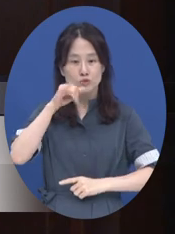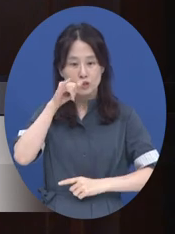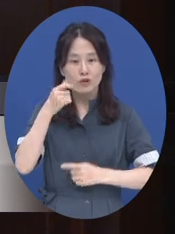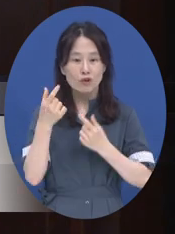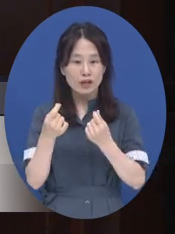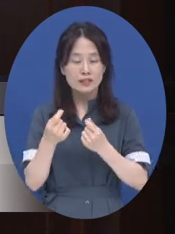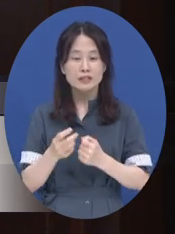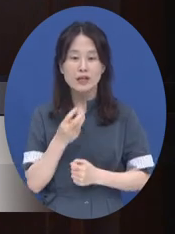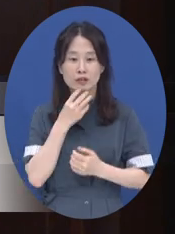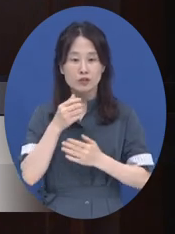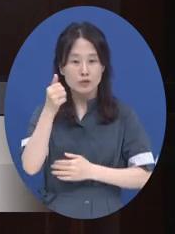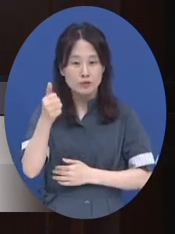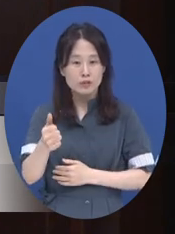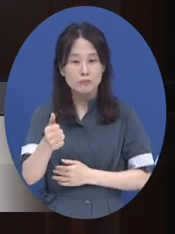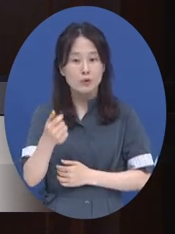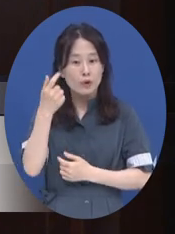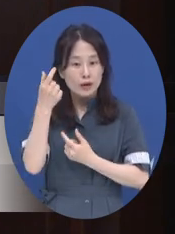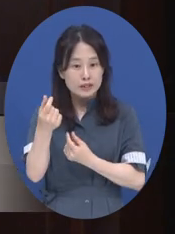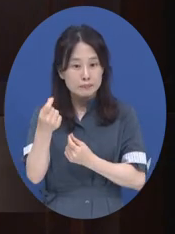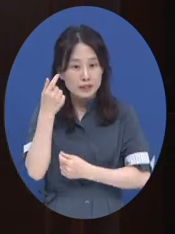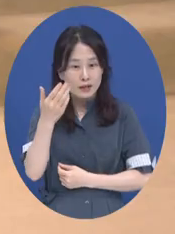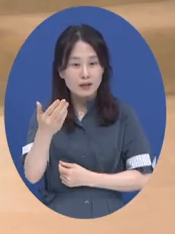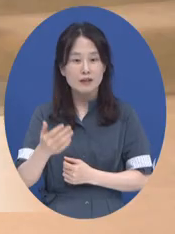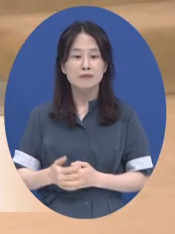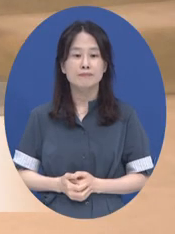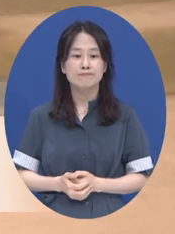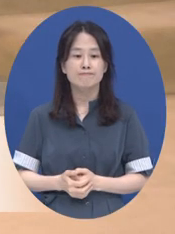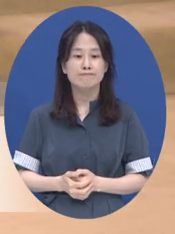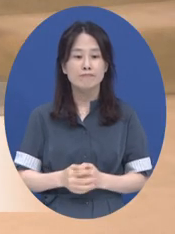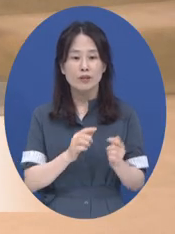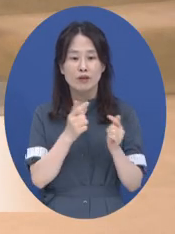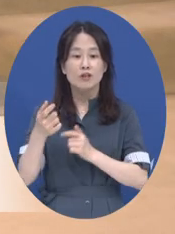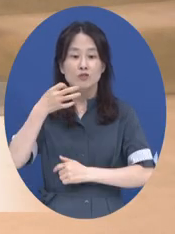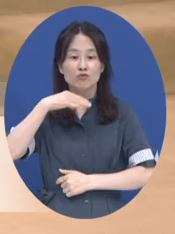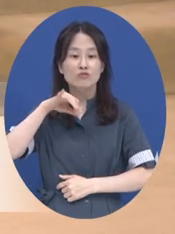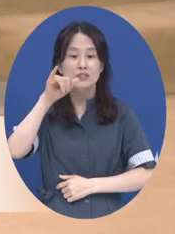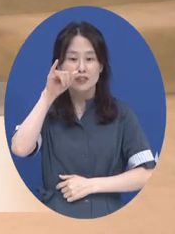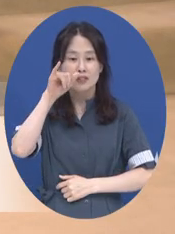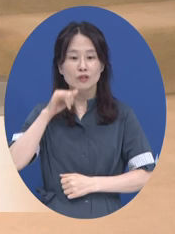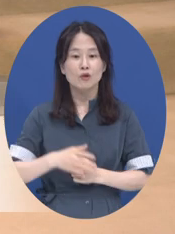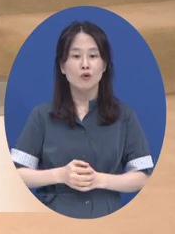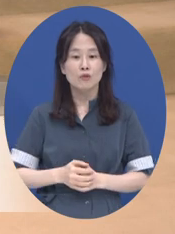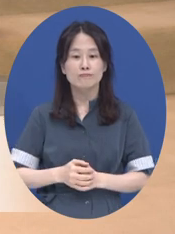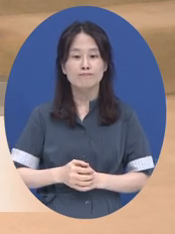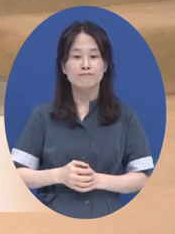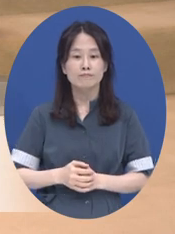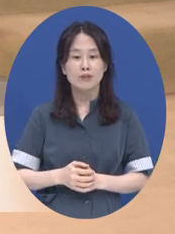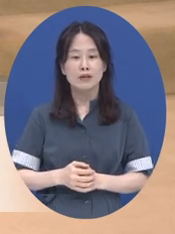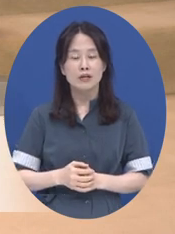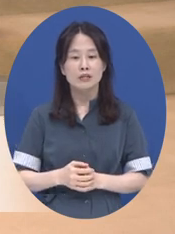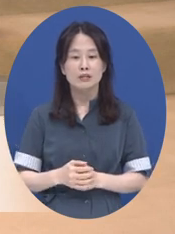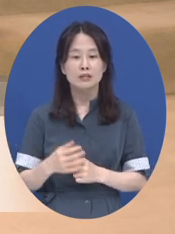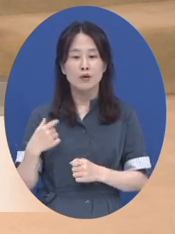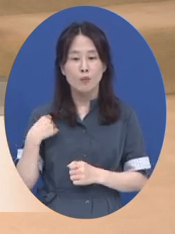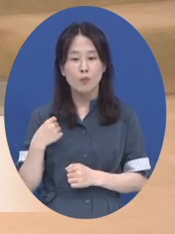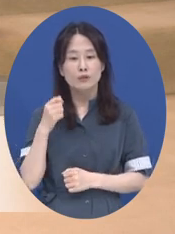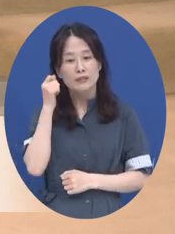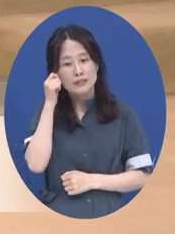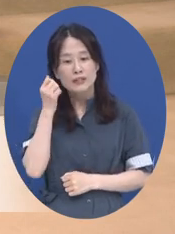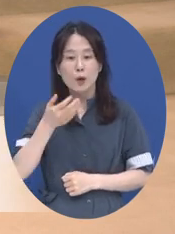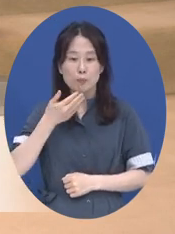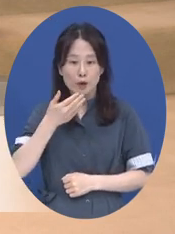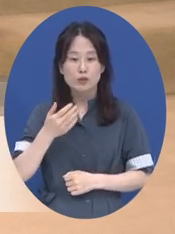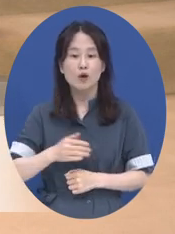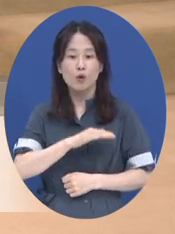거라고 생각하는데, 혹시나께서 그렇게 생각해 주시는 거죠? 네, 여러 가지 효과들이 있습니다. 안타깝게도 이제 의식주라고 우리가 보통 표현을